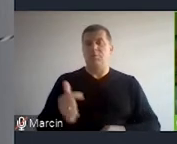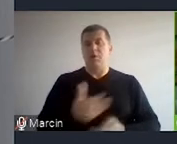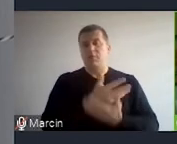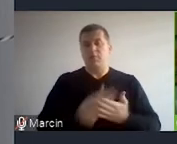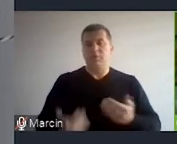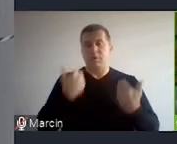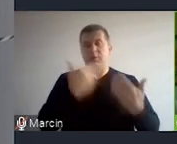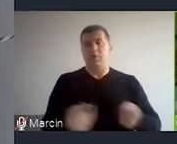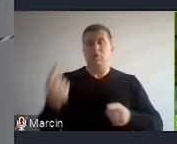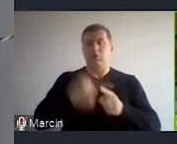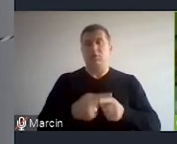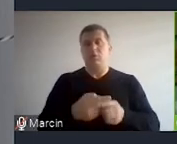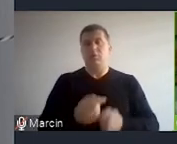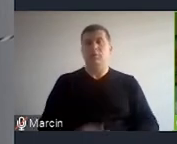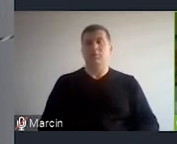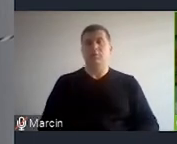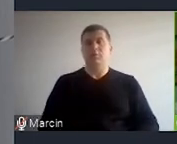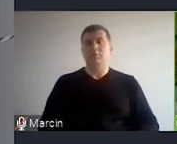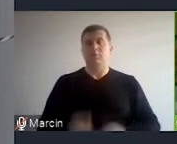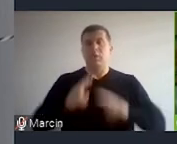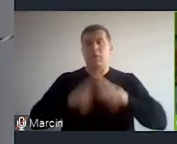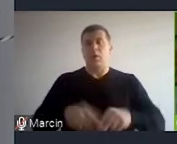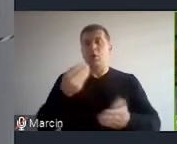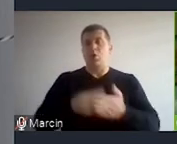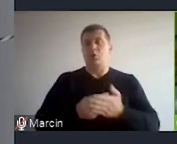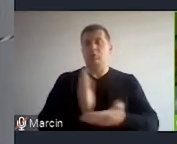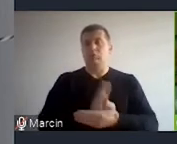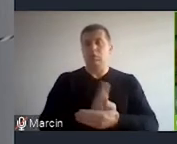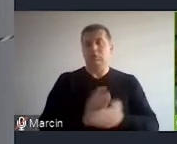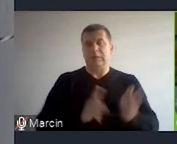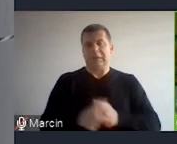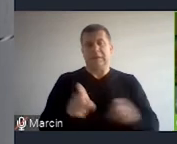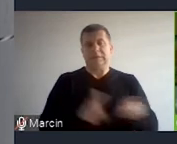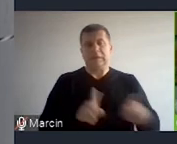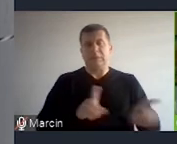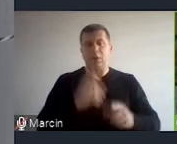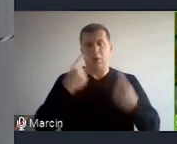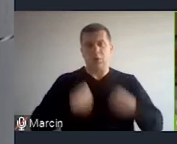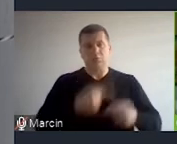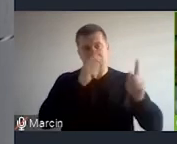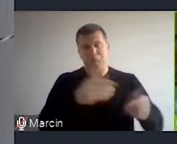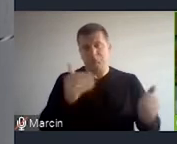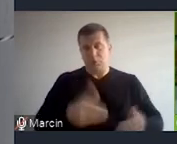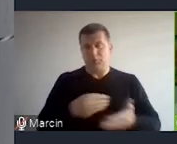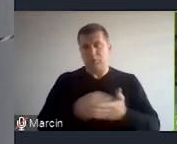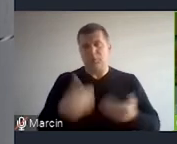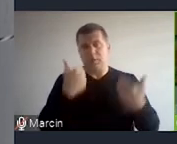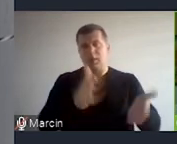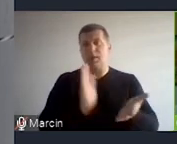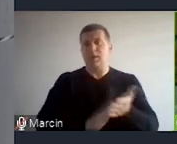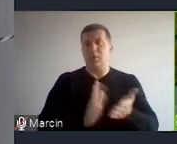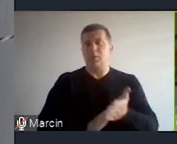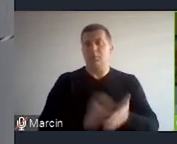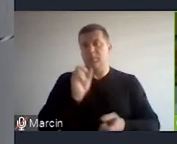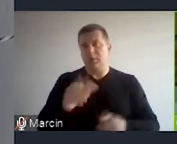wypłacany dodatek. Zostają koszty pośrednie. Czy dla tej samej osoby można wypłacić z kosztów pośrednich nagrodę?